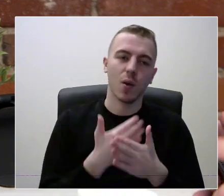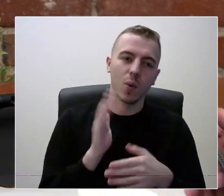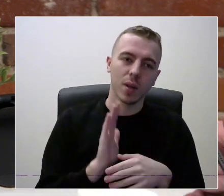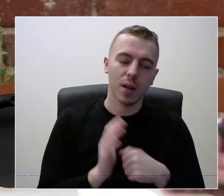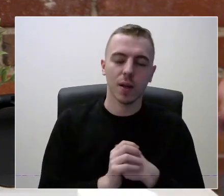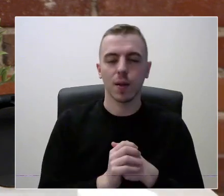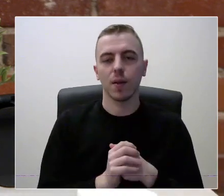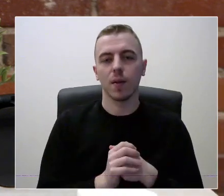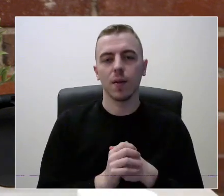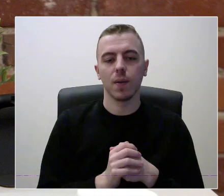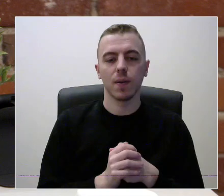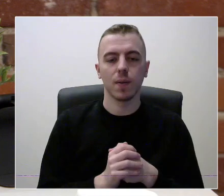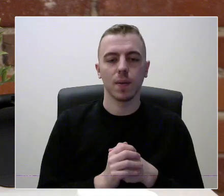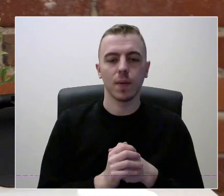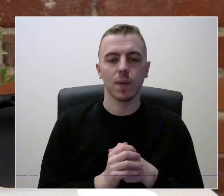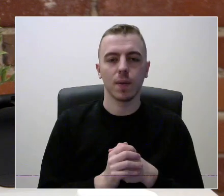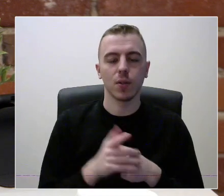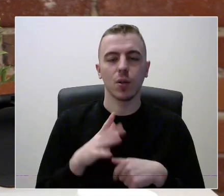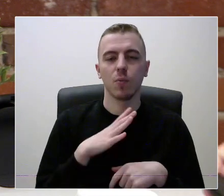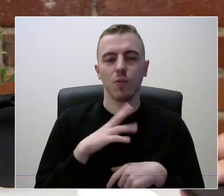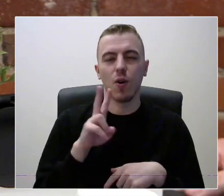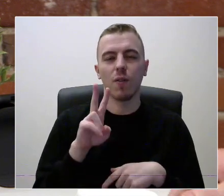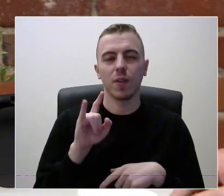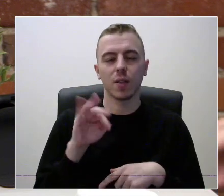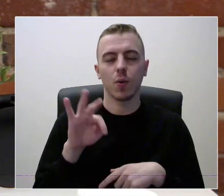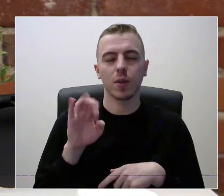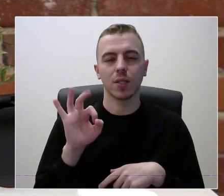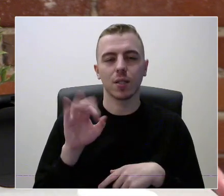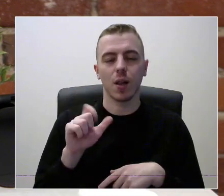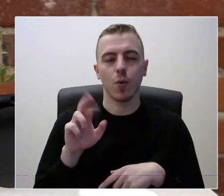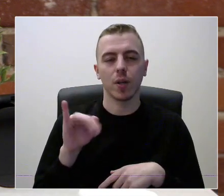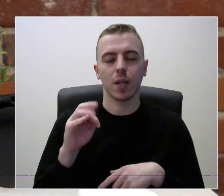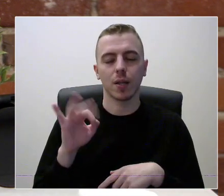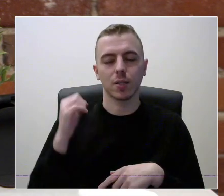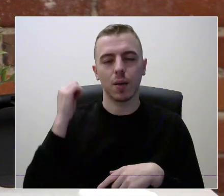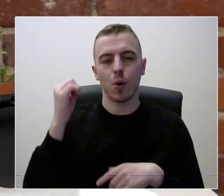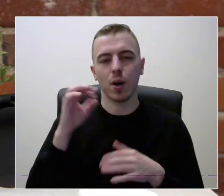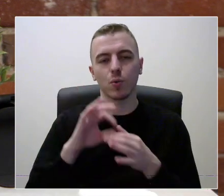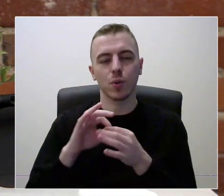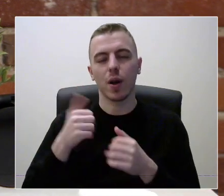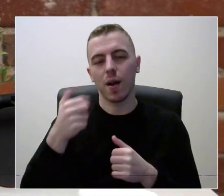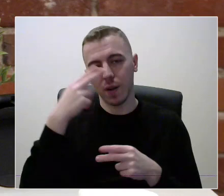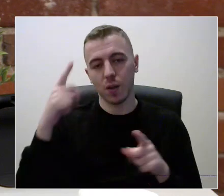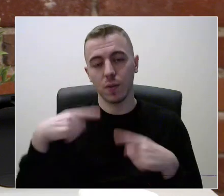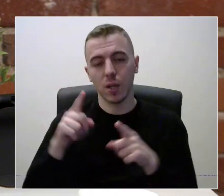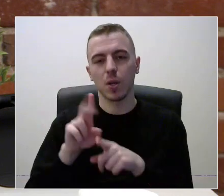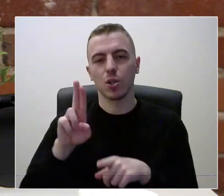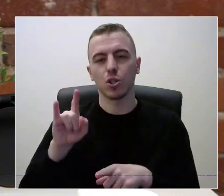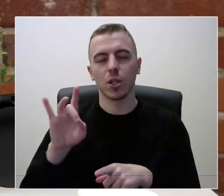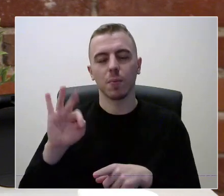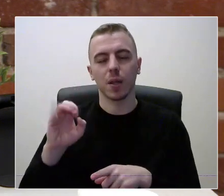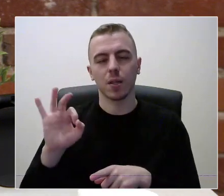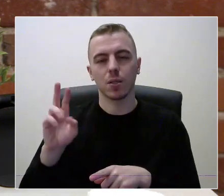požiūris. Tai buvo Vytautas Laurinaitis, Demokratų sąjunga vardan Lietuvos ir Žygimantas Kurlianskas, Tėvynės sąjunga Lietuvos